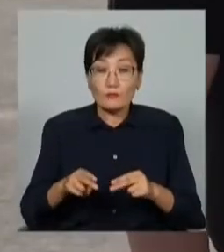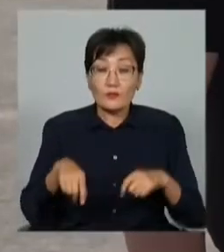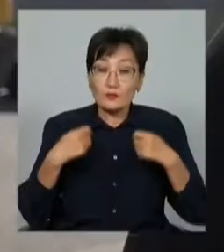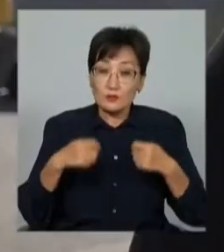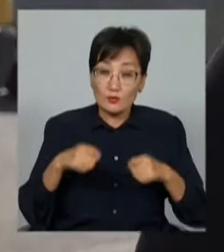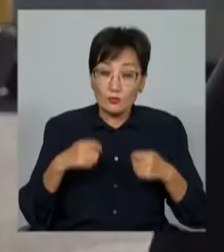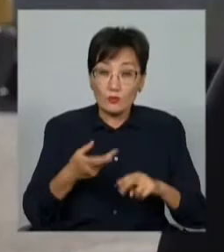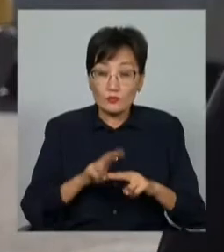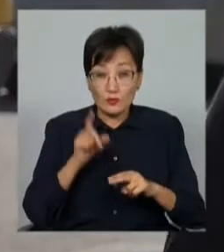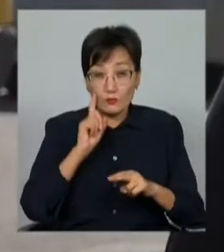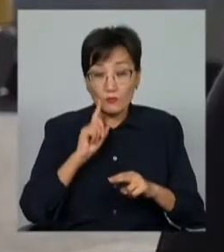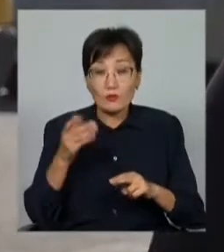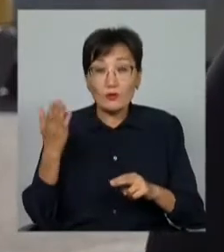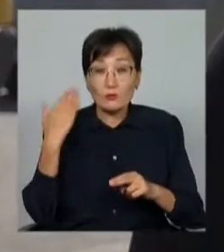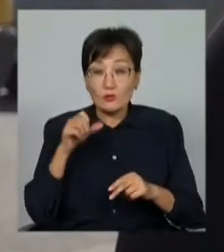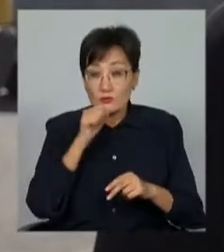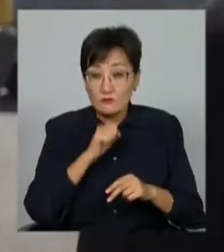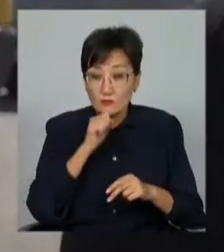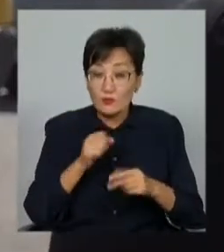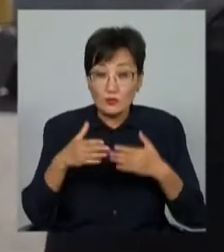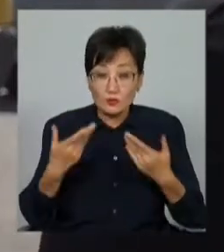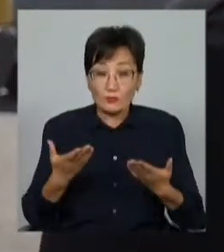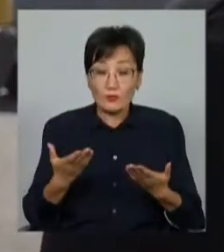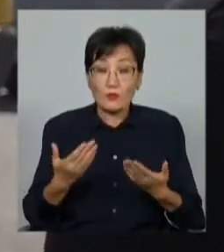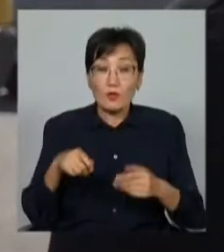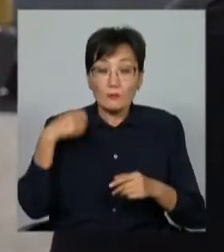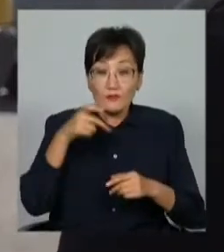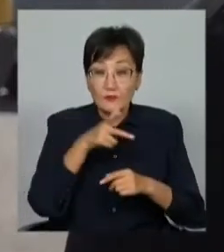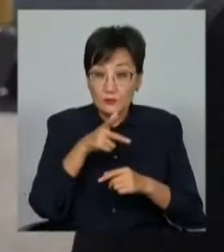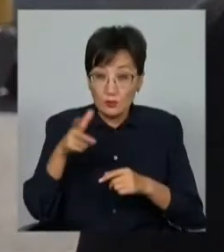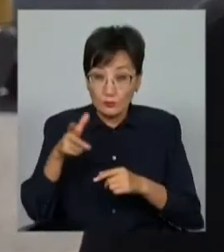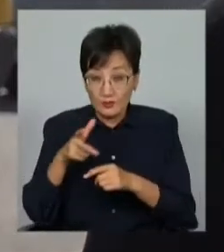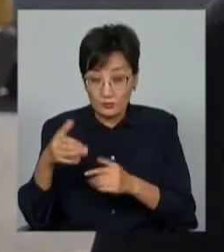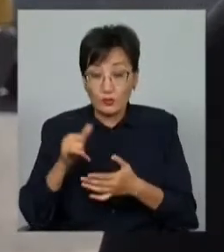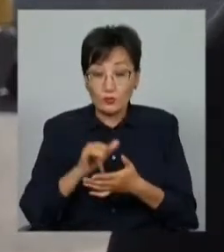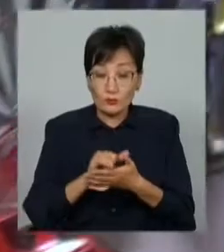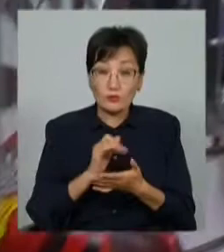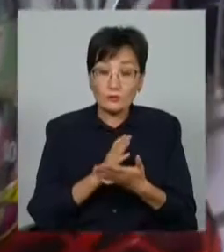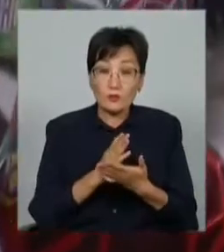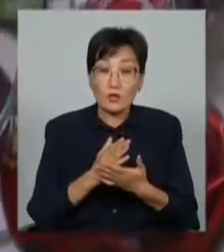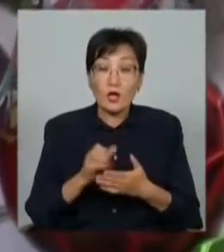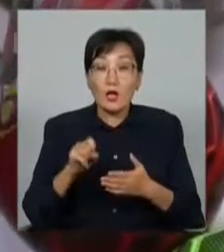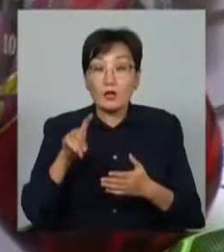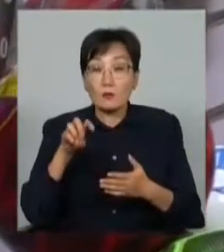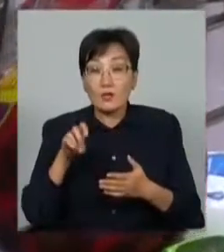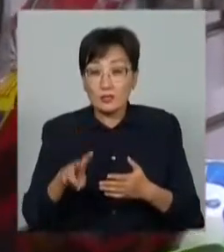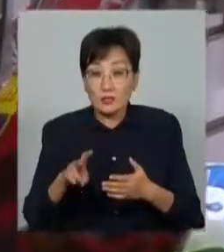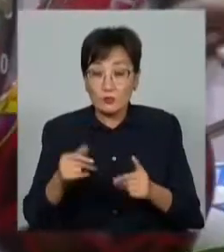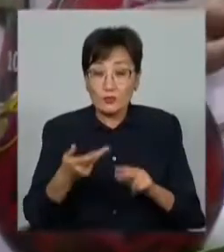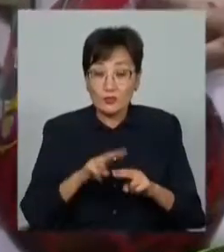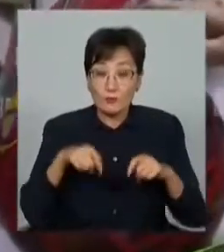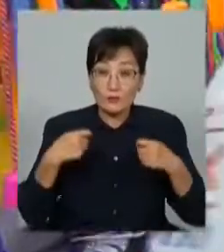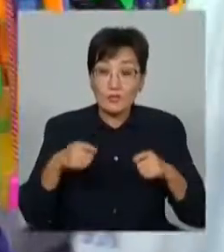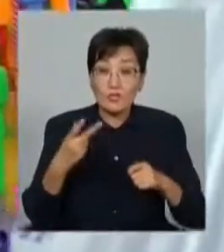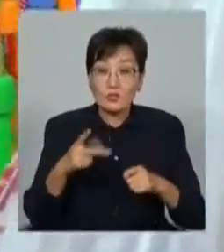қолайлы, бұрынғыдай ұрық жоқ, бәрі жерде бізде бейне бақылау бәрін қойылған. Арман Құдайбергенұлы осы